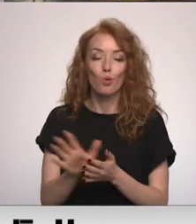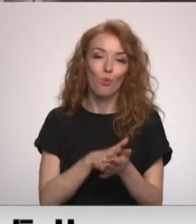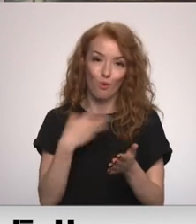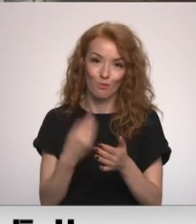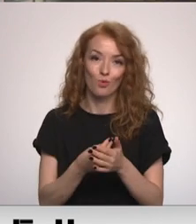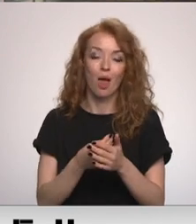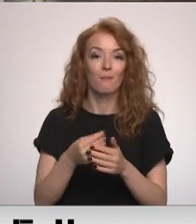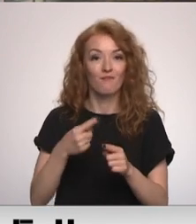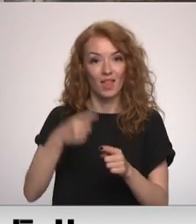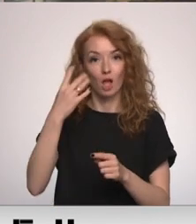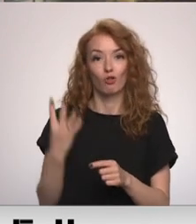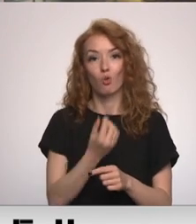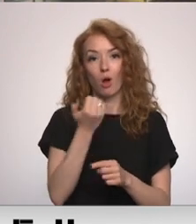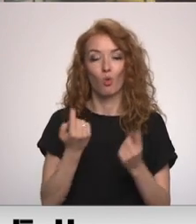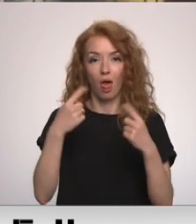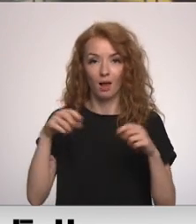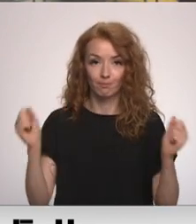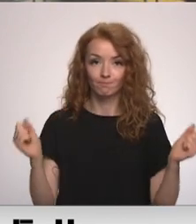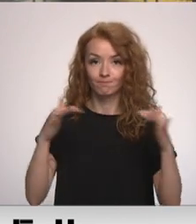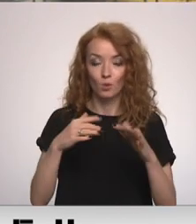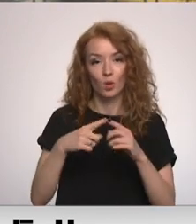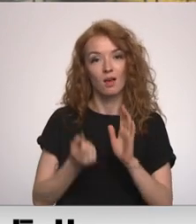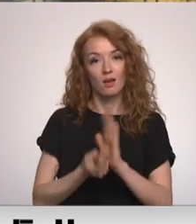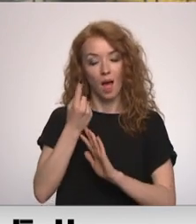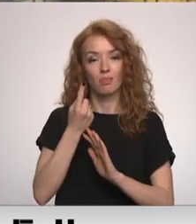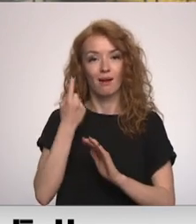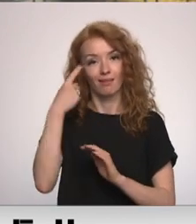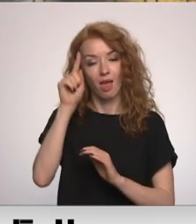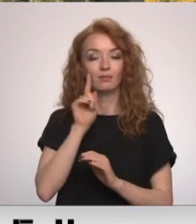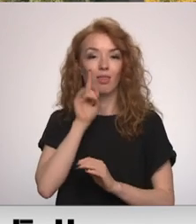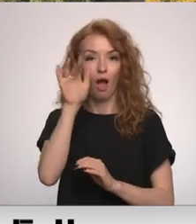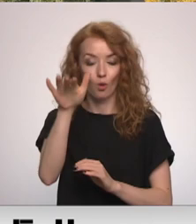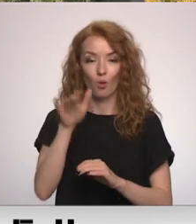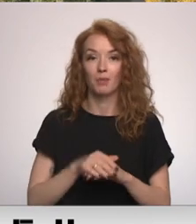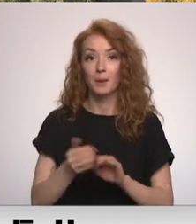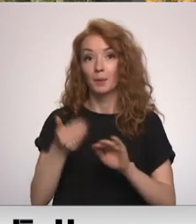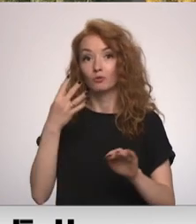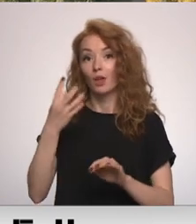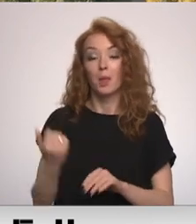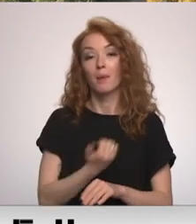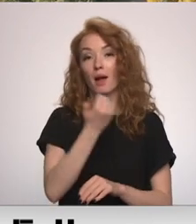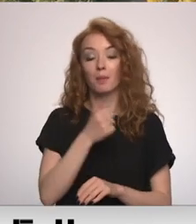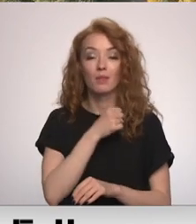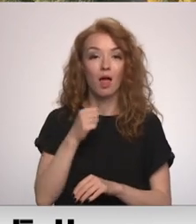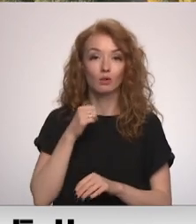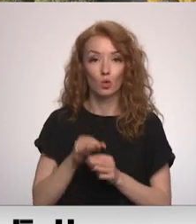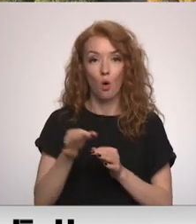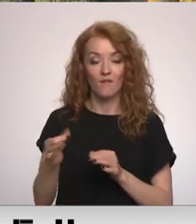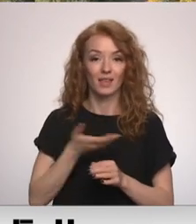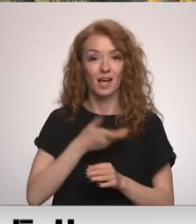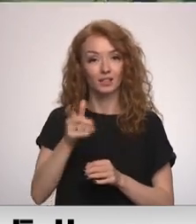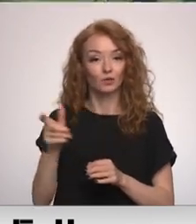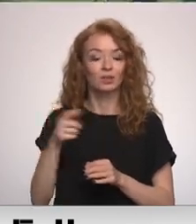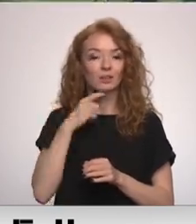joprojām reizi 4 gados sanāk kopā un rada idejas nākotnei. Ja pirms 4 gadiem Talsu novada iedzīvotājs apņoja